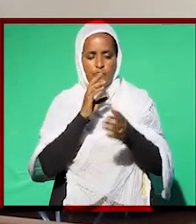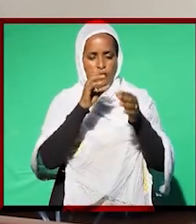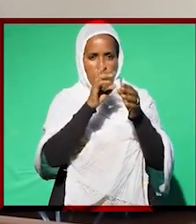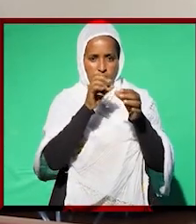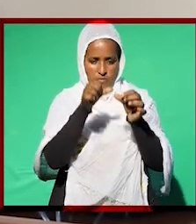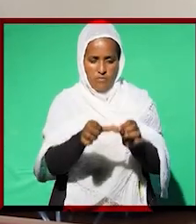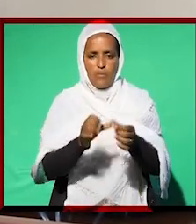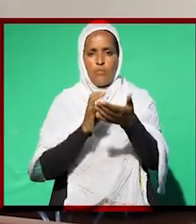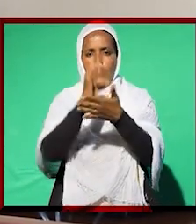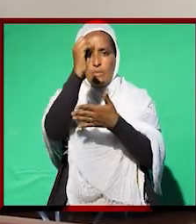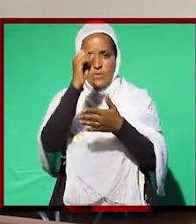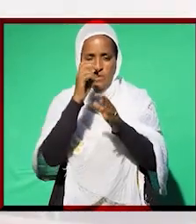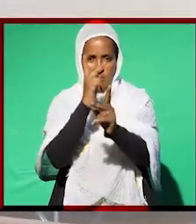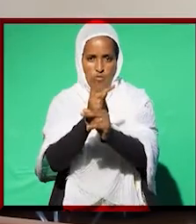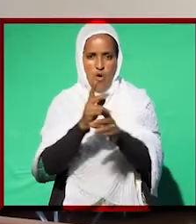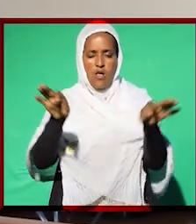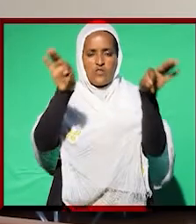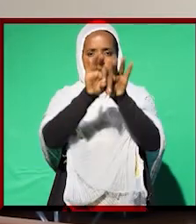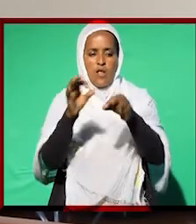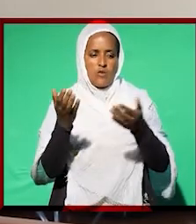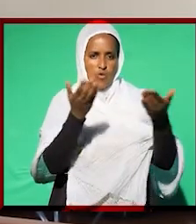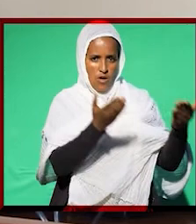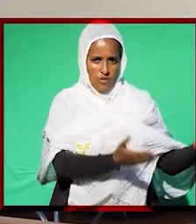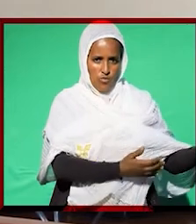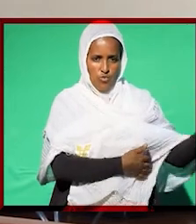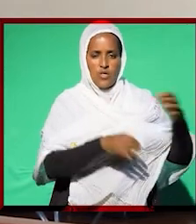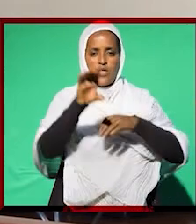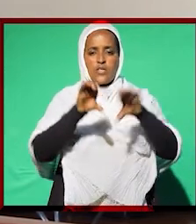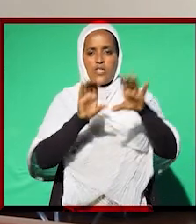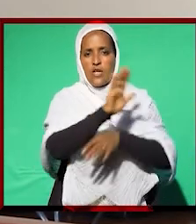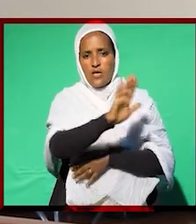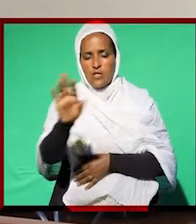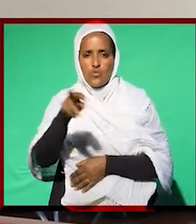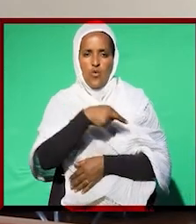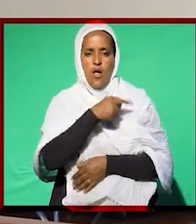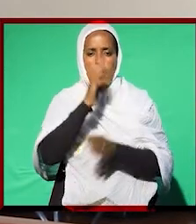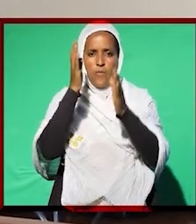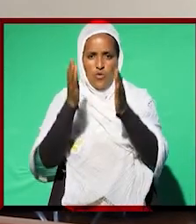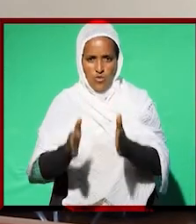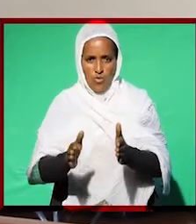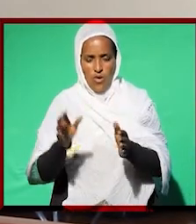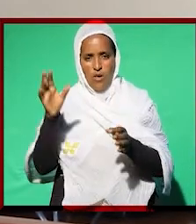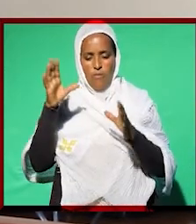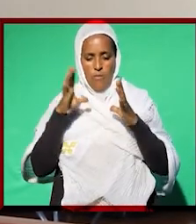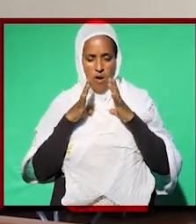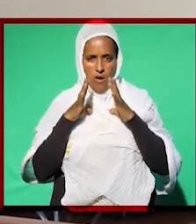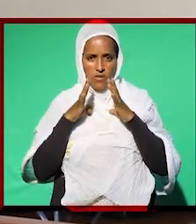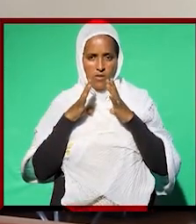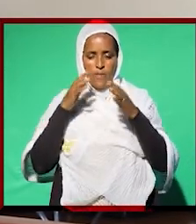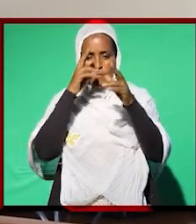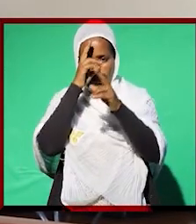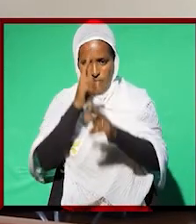አጽዋማት የመጾም መብታቸው ተጠብቆ አስፈላጊው አቅርቦት እንዲደረግላቸው ሃይማኖታዊ